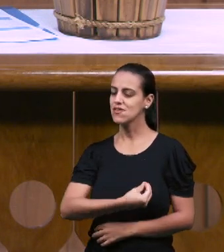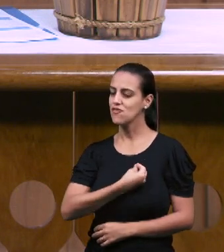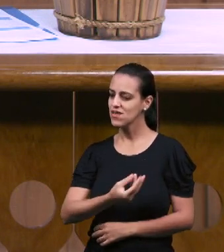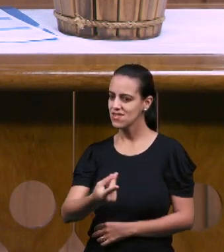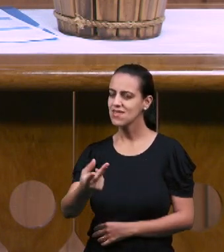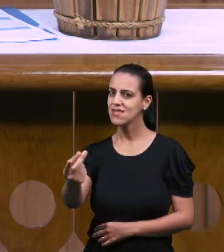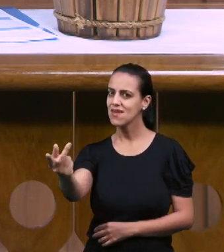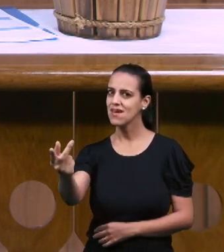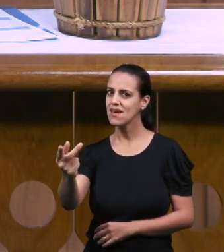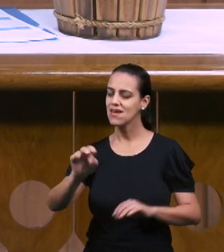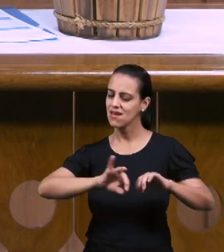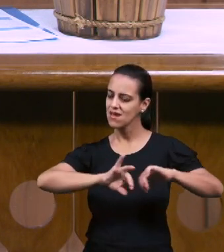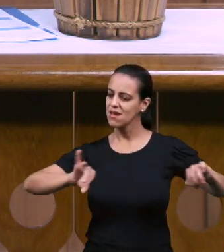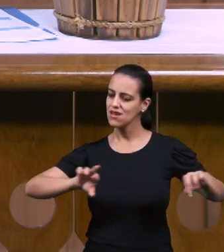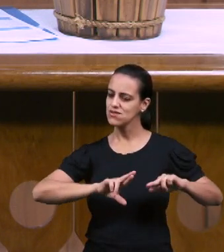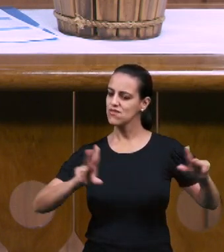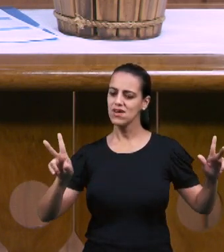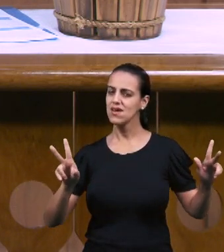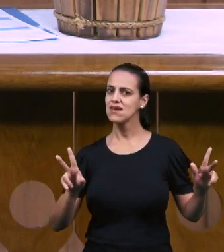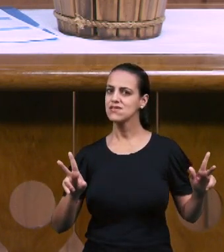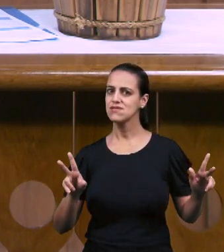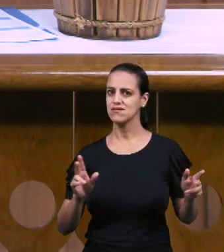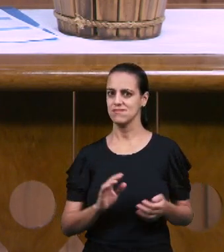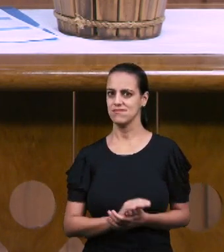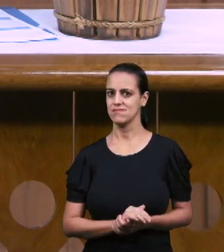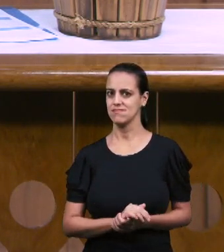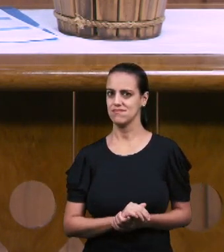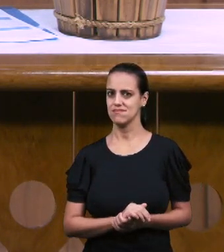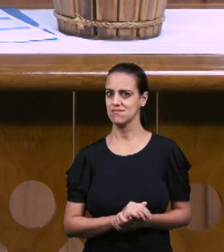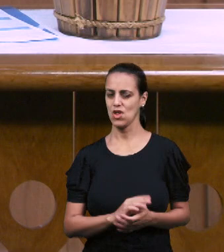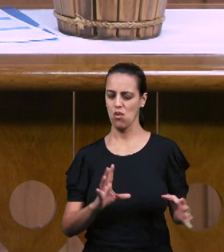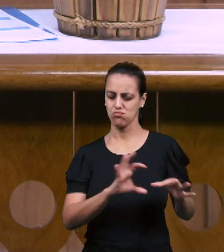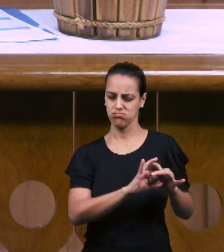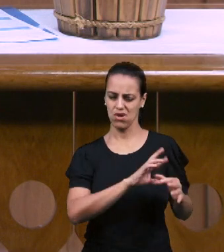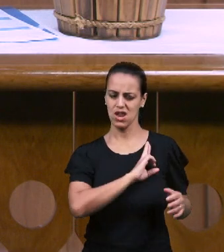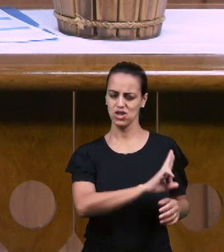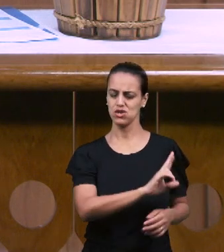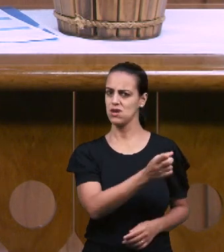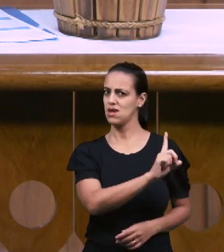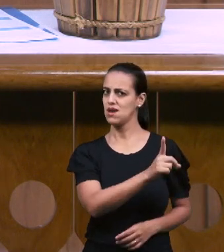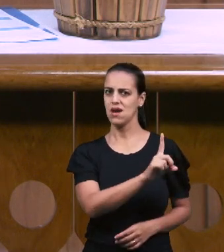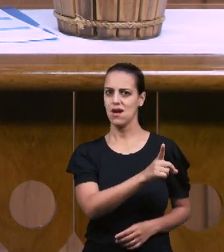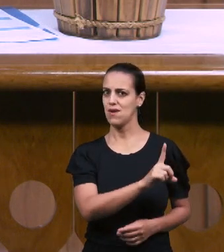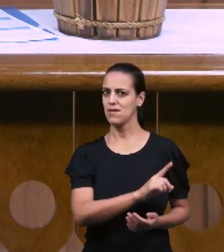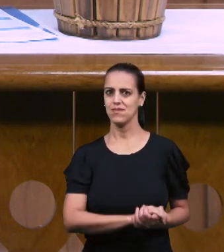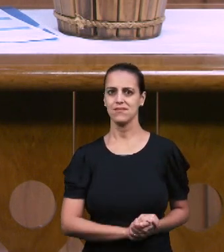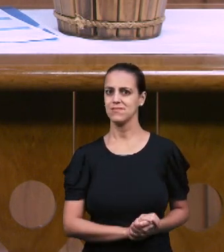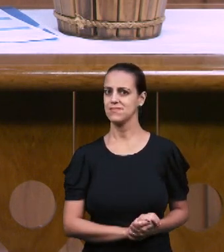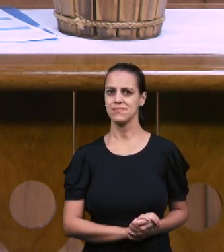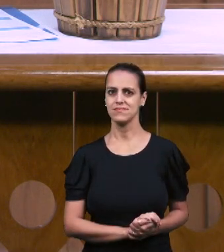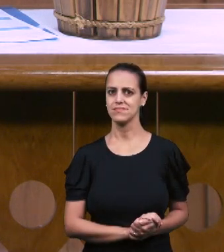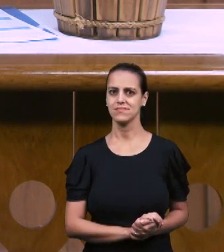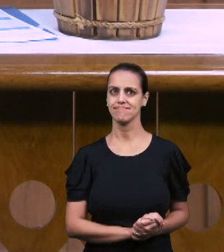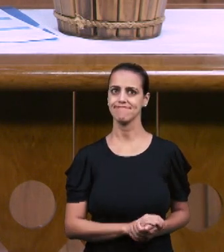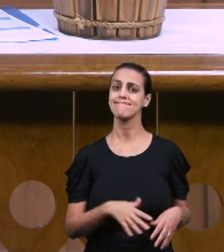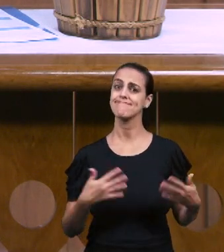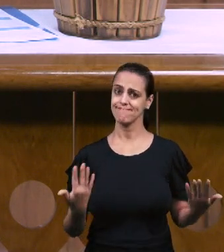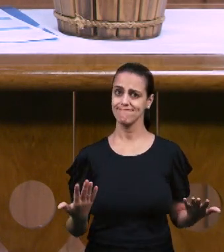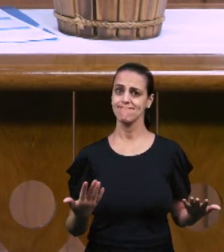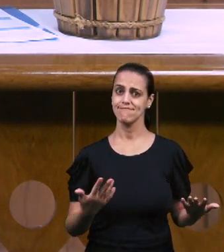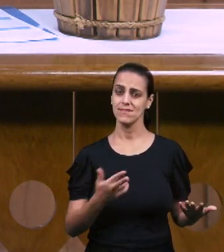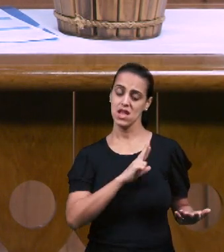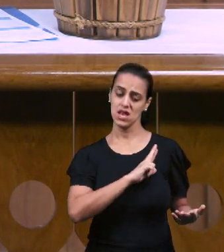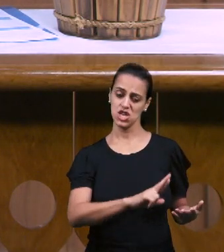éternelle n'est pas engagé avec la religion. Et ni la religion est engagée avec l'évangile. Ça, c'est le grand